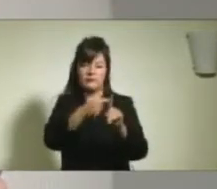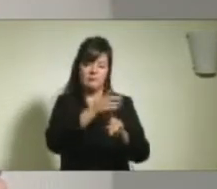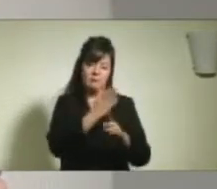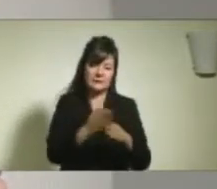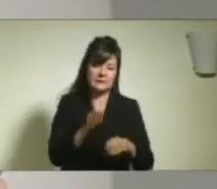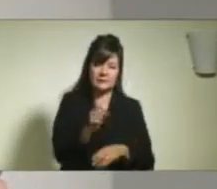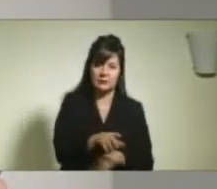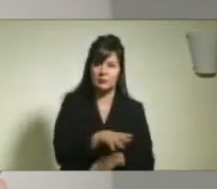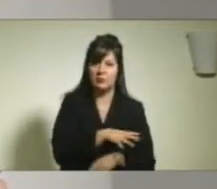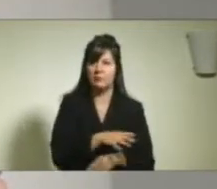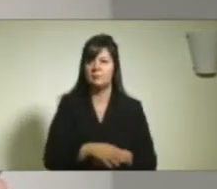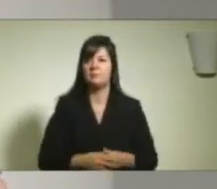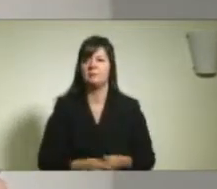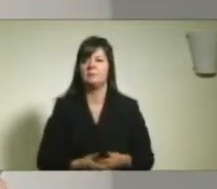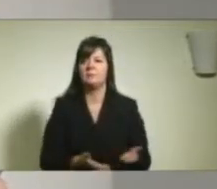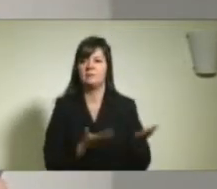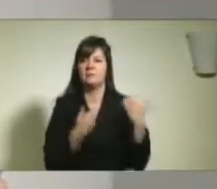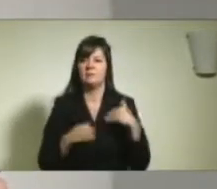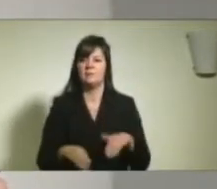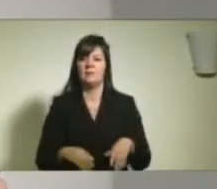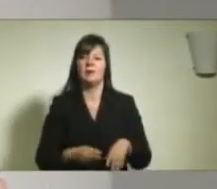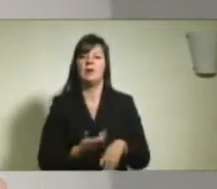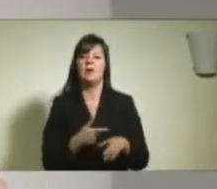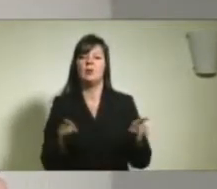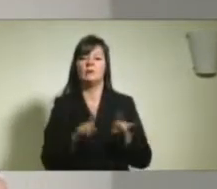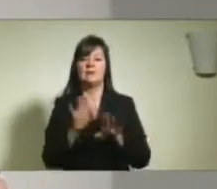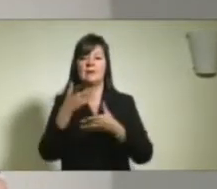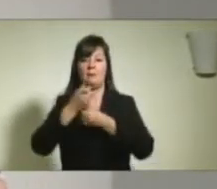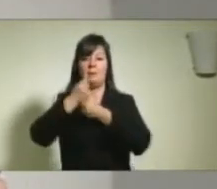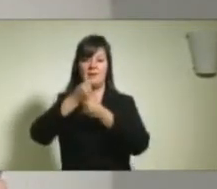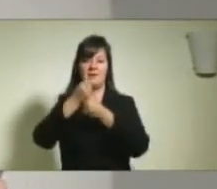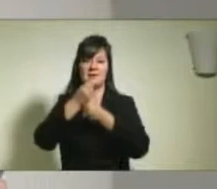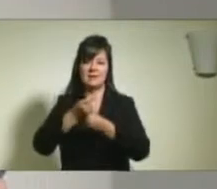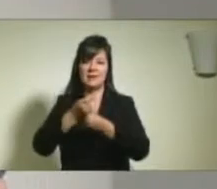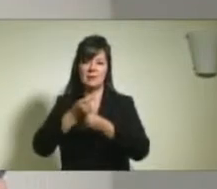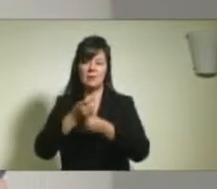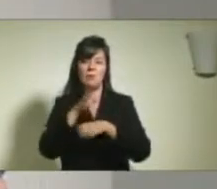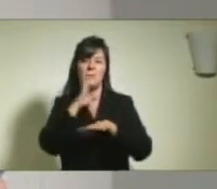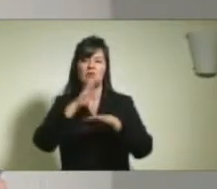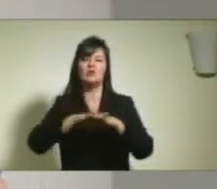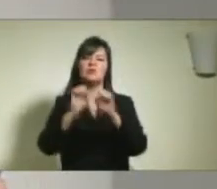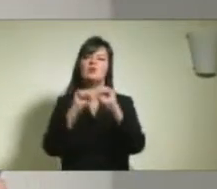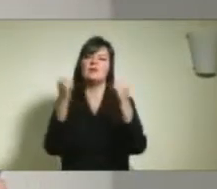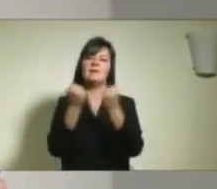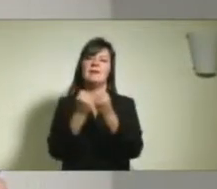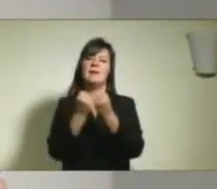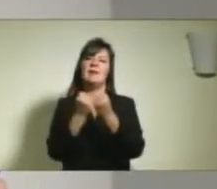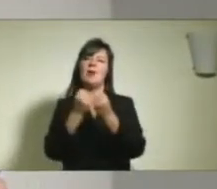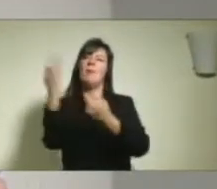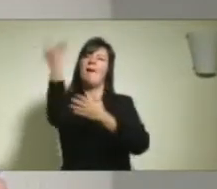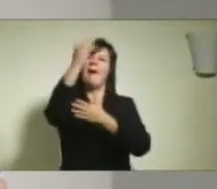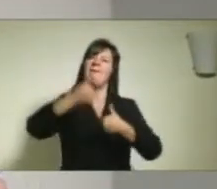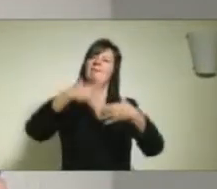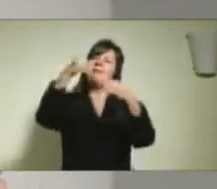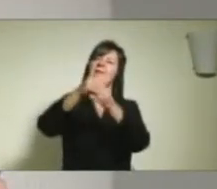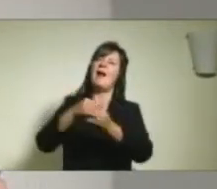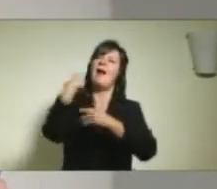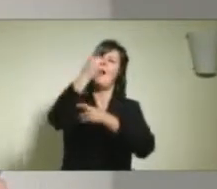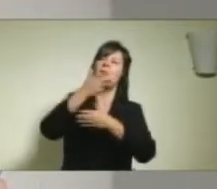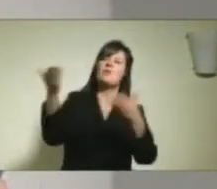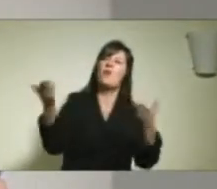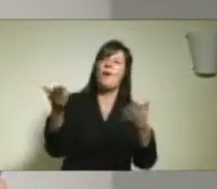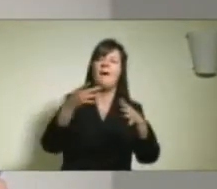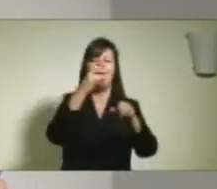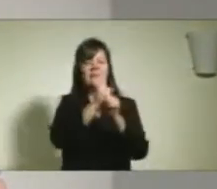L'autre chose dont nous allons parler lors de la manif, c'est le genre de société dans laquelle on voudrait vivre. Comment les travailleurs